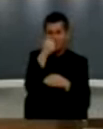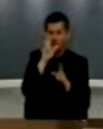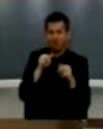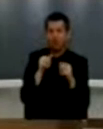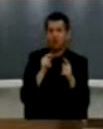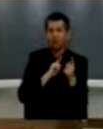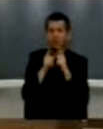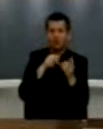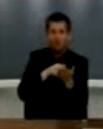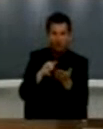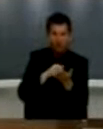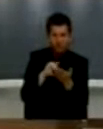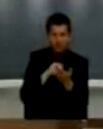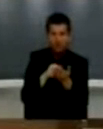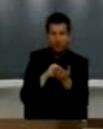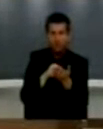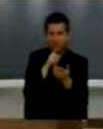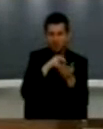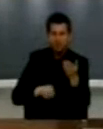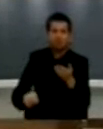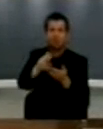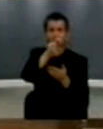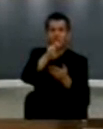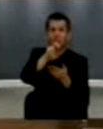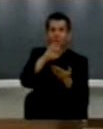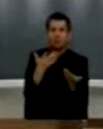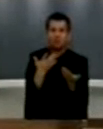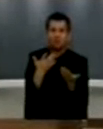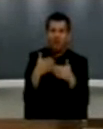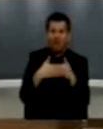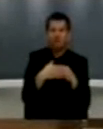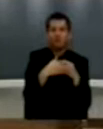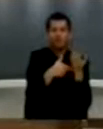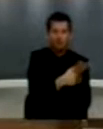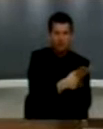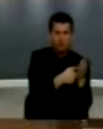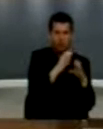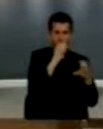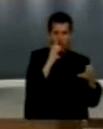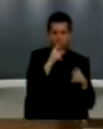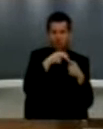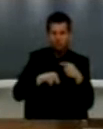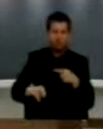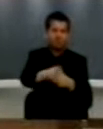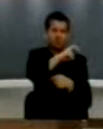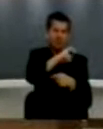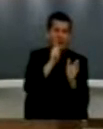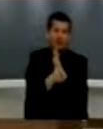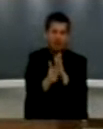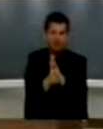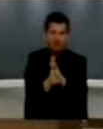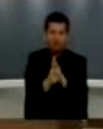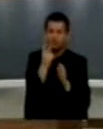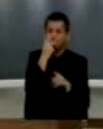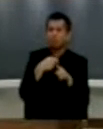sigur të këmsorve nga njëri drejtimi rrugës në drejtimin tjetër. Duhet të theksohet se punimet në realizimin e këti projekti, që prej fillimi janë